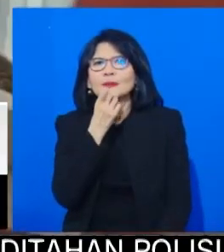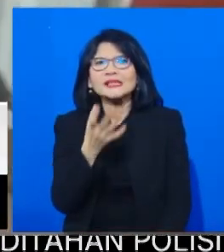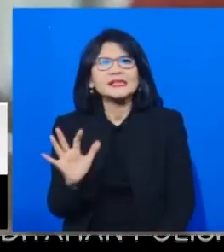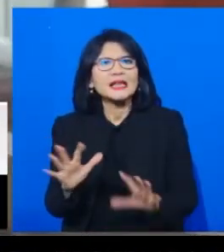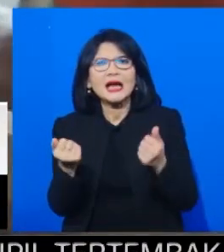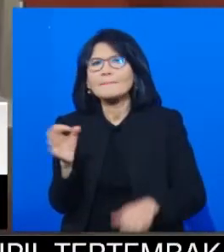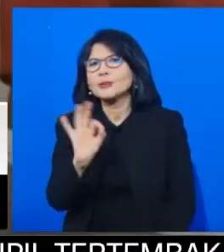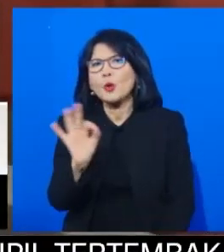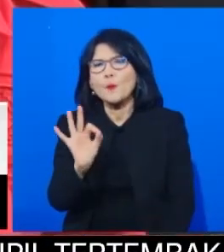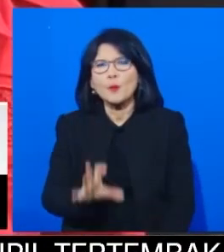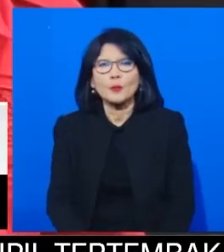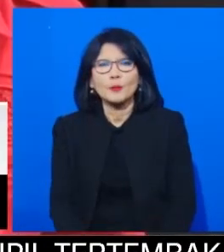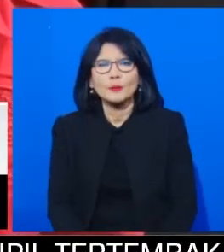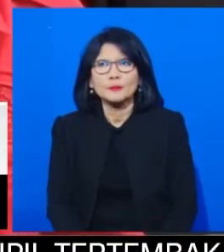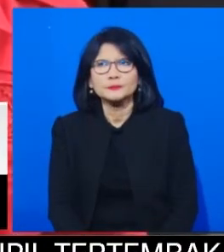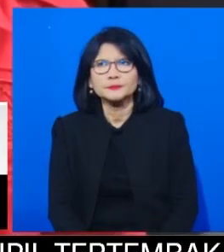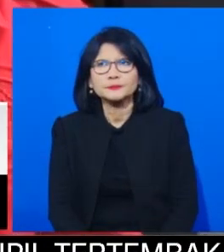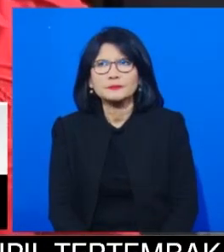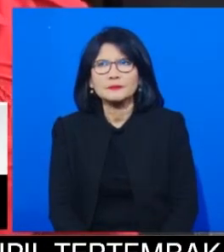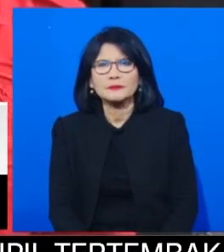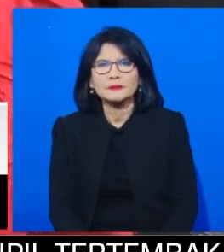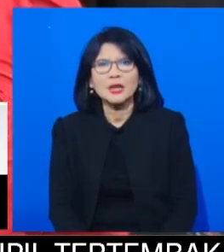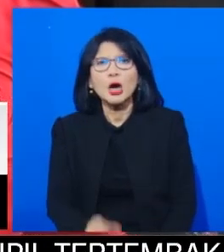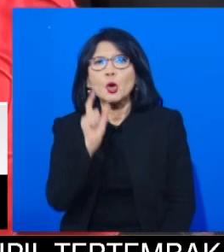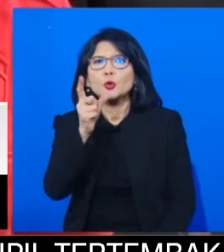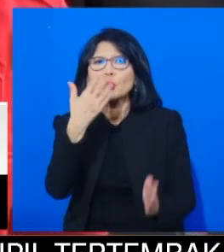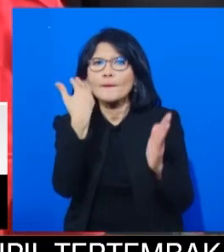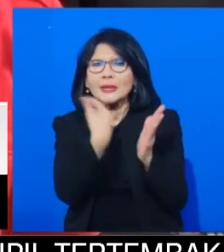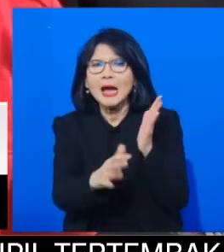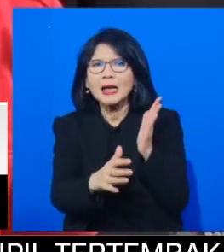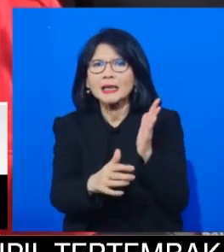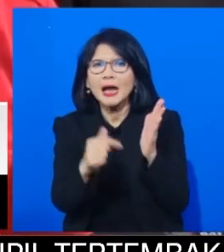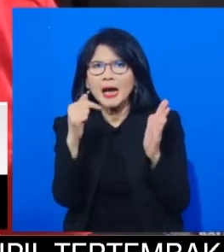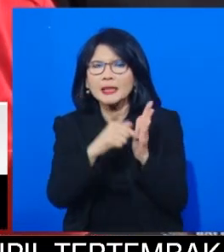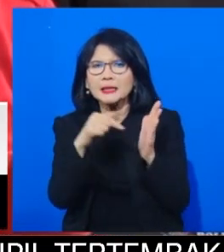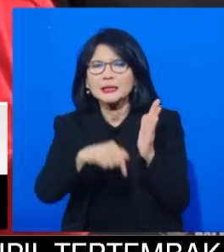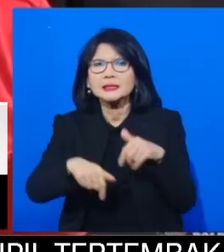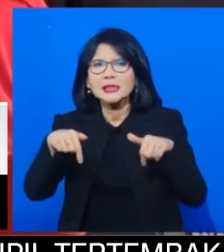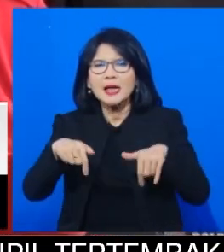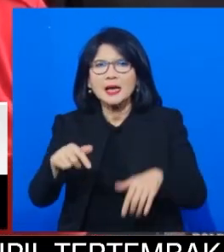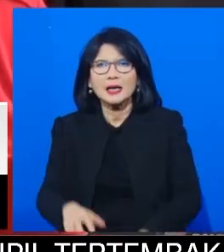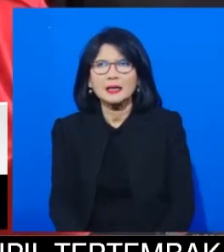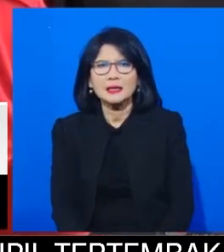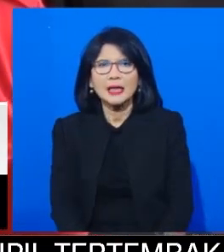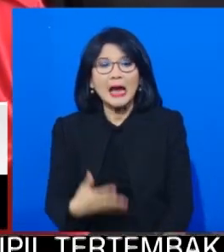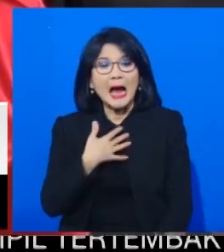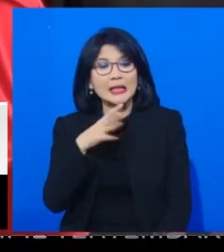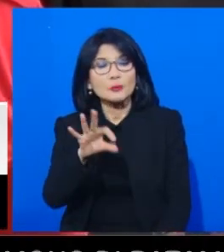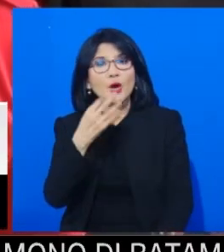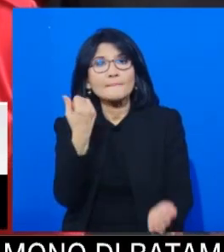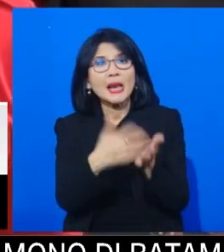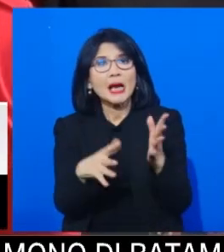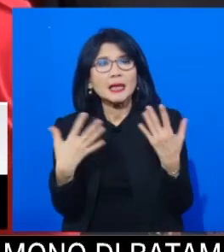dari kepolisian. Untuk pelanggaran sejauh ini yang kita temukan